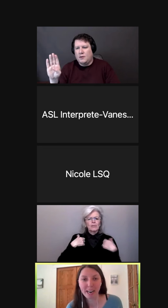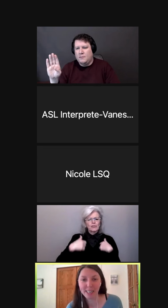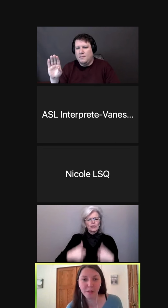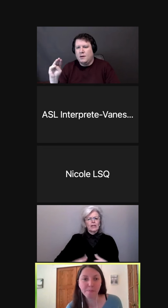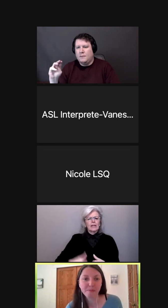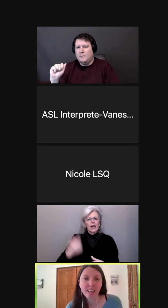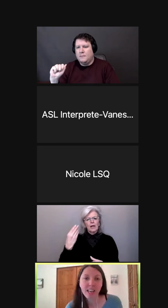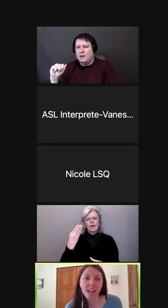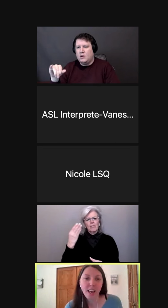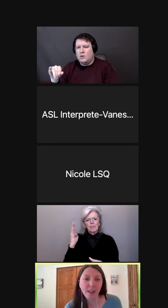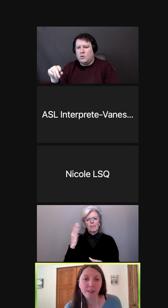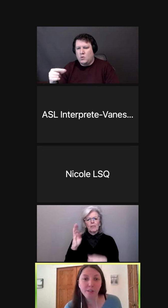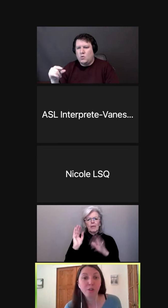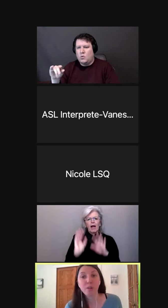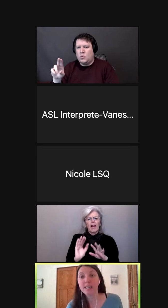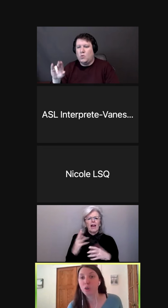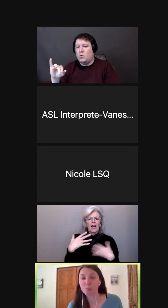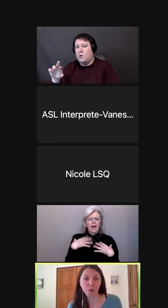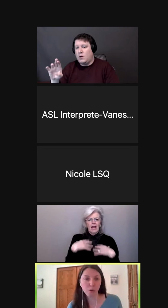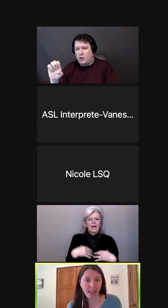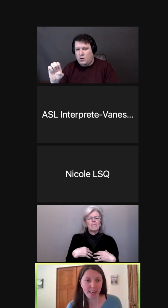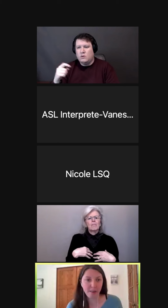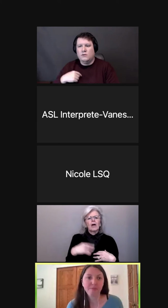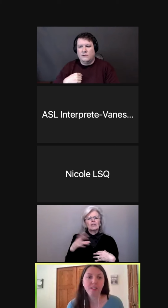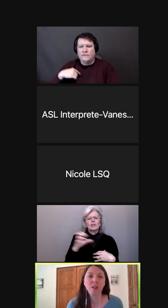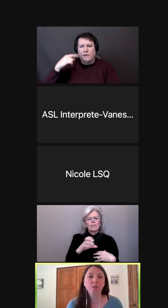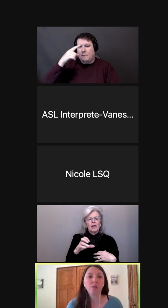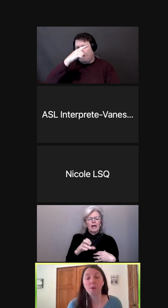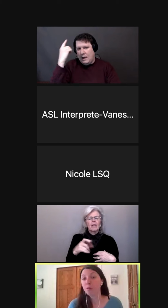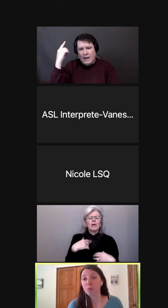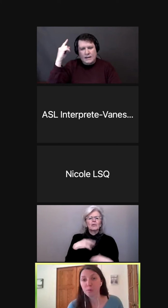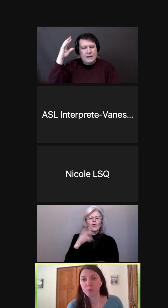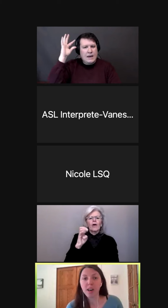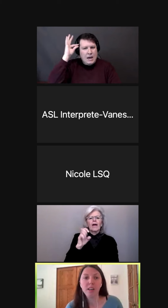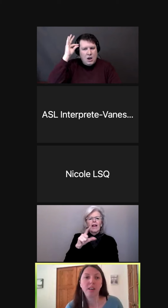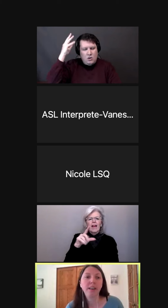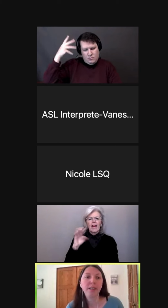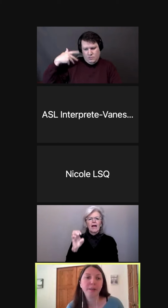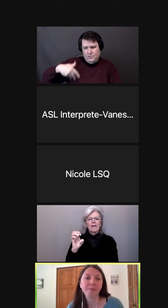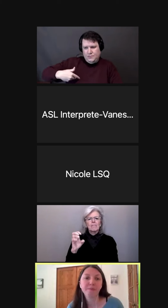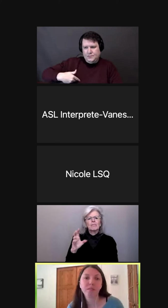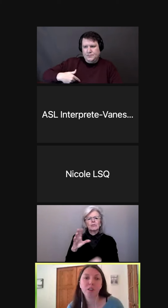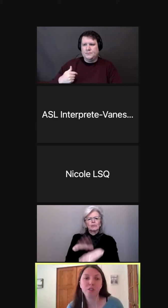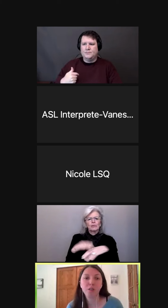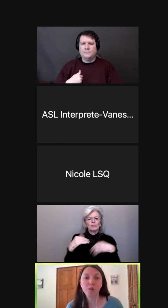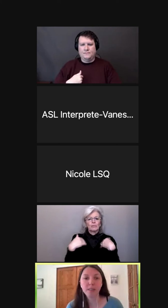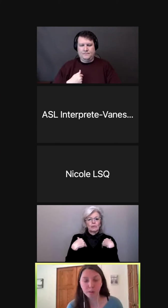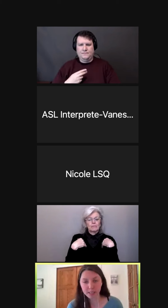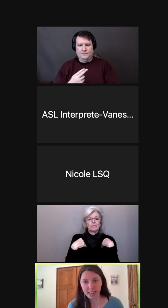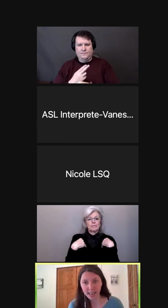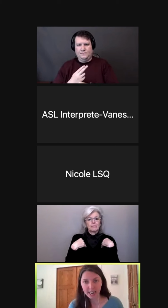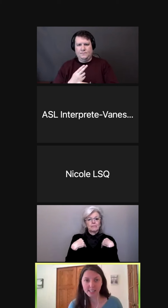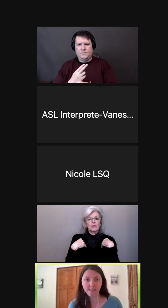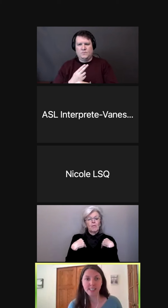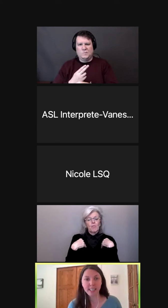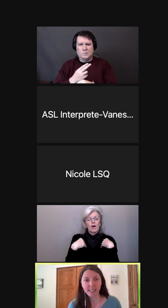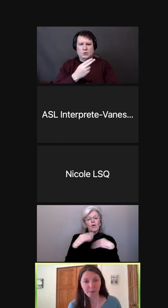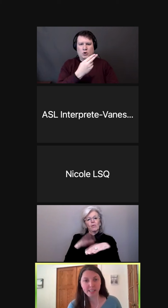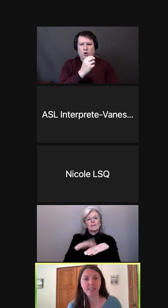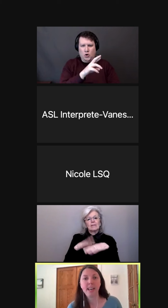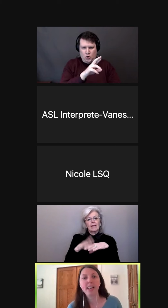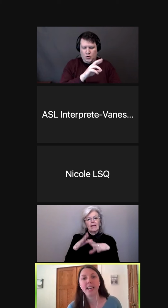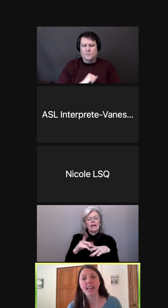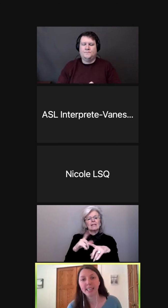bleu pâle. J'utilise le pronom qu'elle. Donc, un peu sur moi, je suis conseillère à la